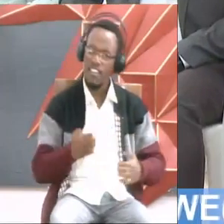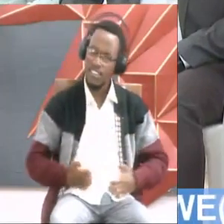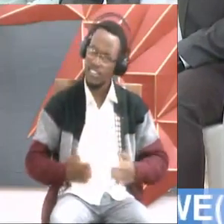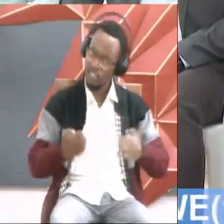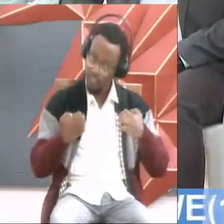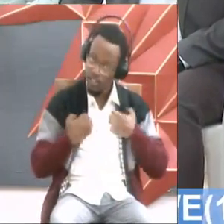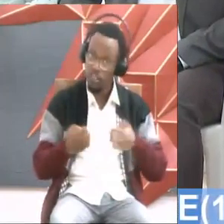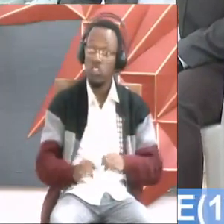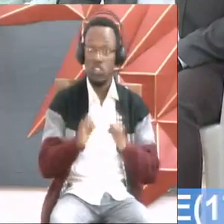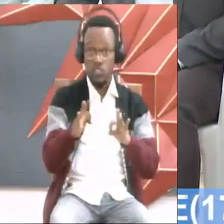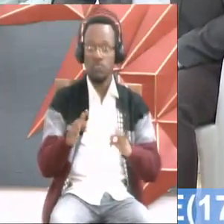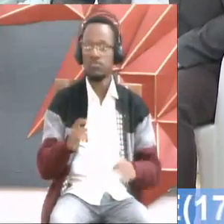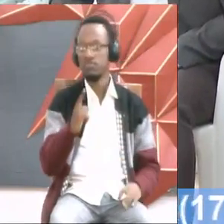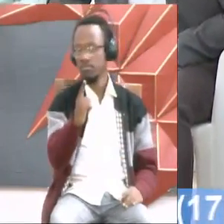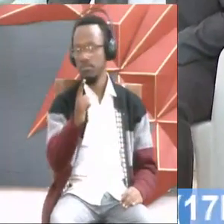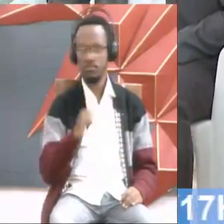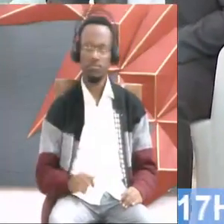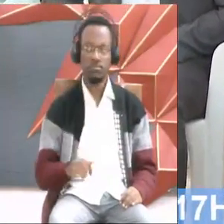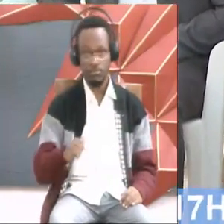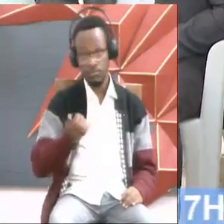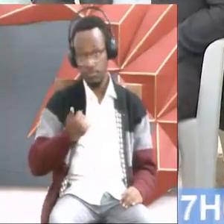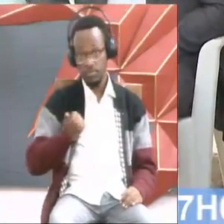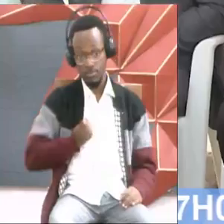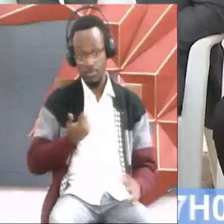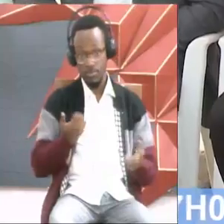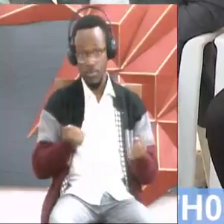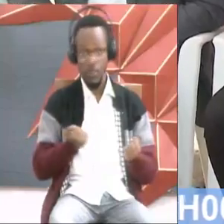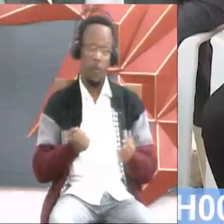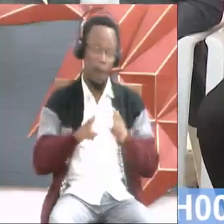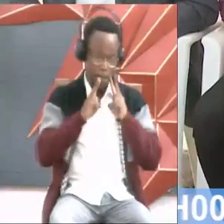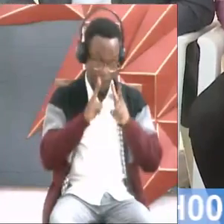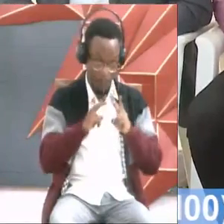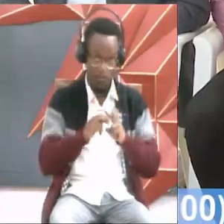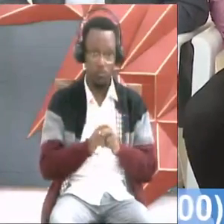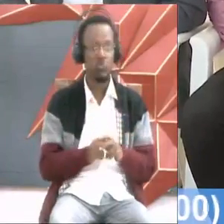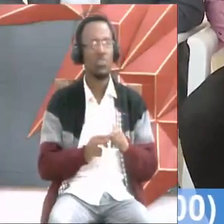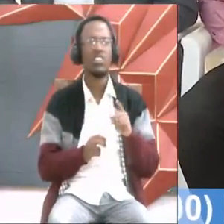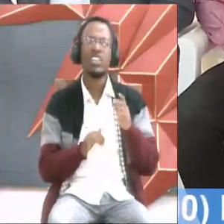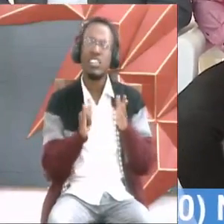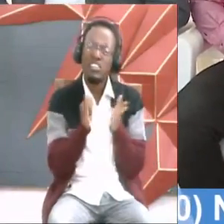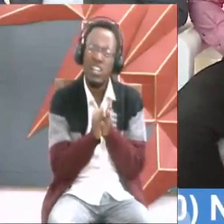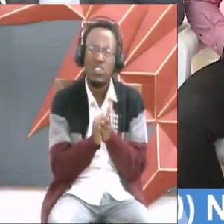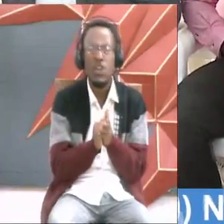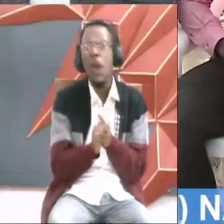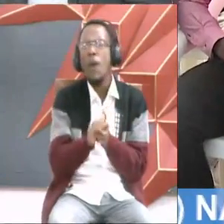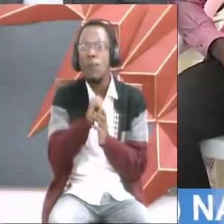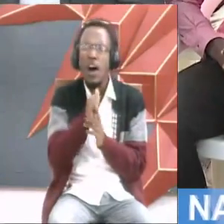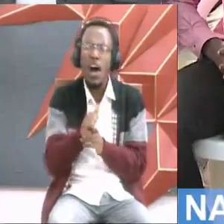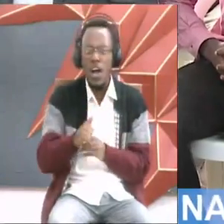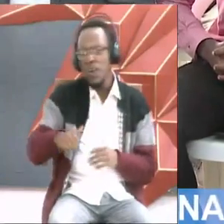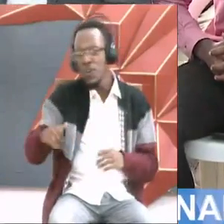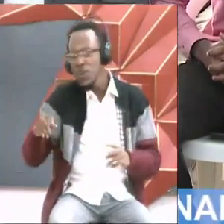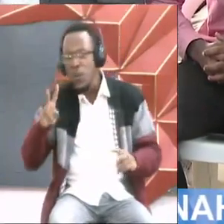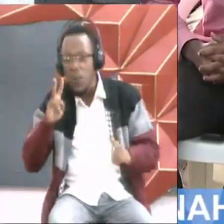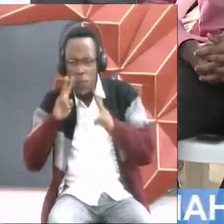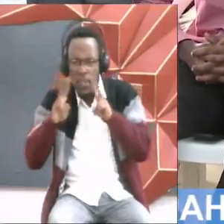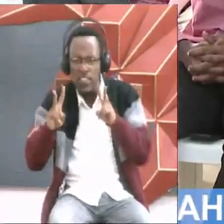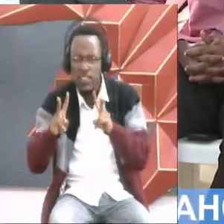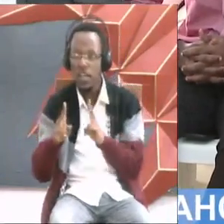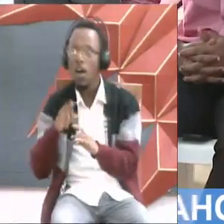afise amahoro n'amahoro afise samahoro avuga